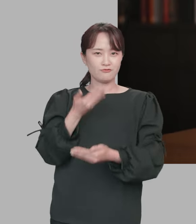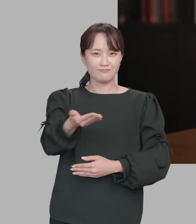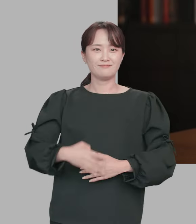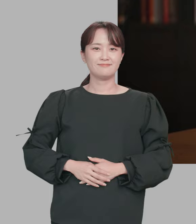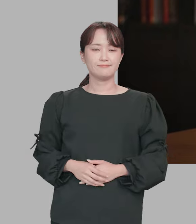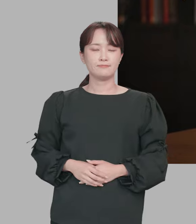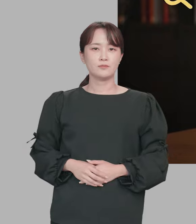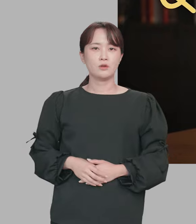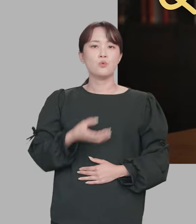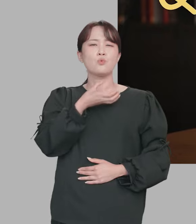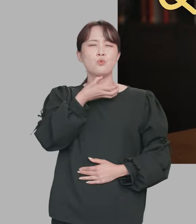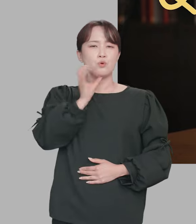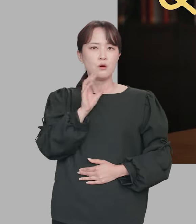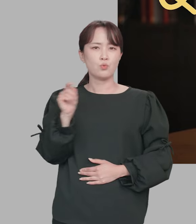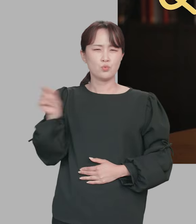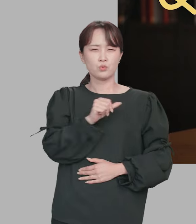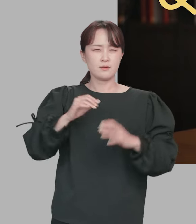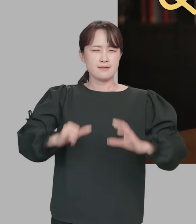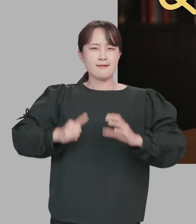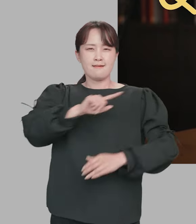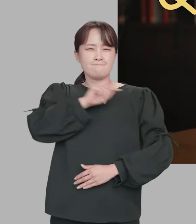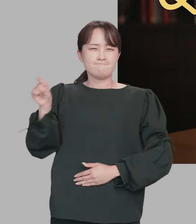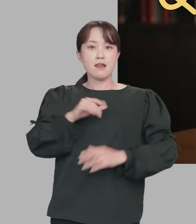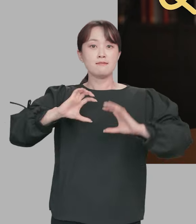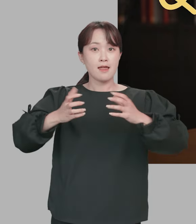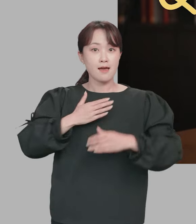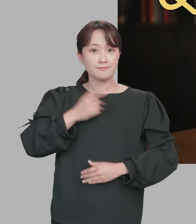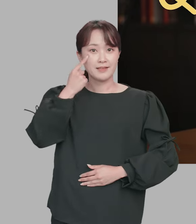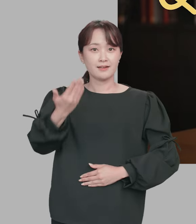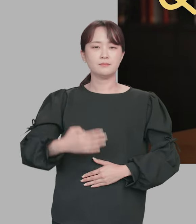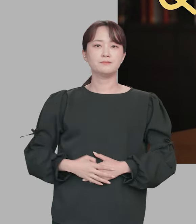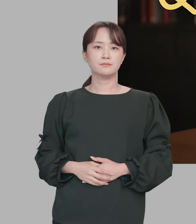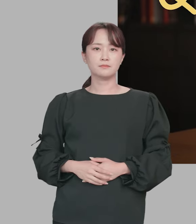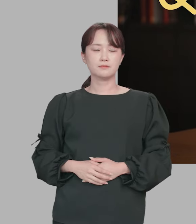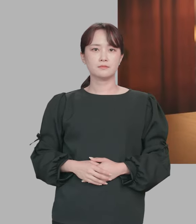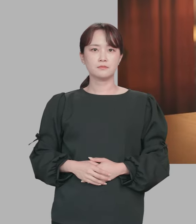내겠습니다. 고령화 속도가 이 세계에서 가장 빠른 나라가 어디인 줄 아시나요?